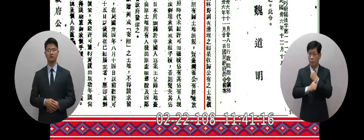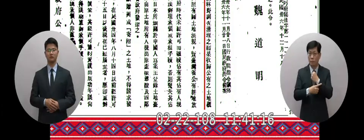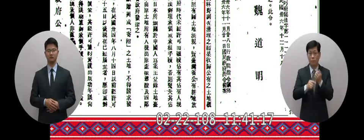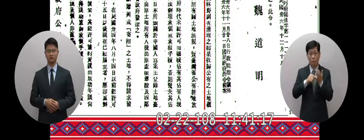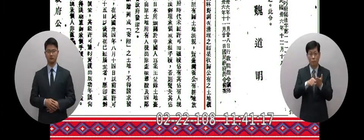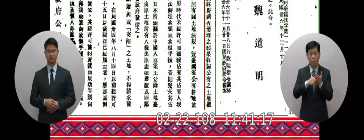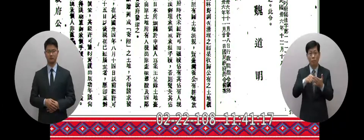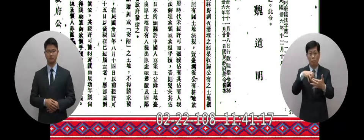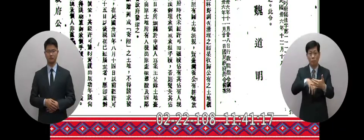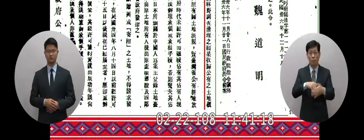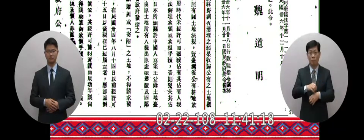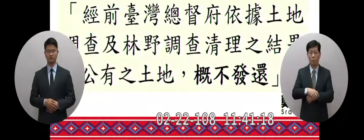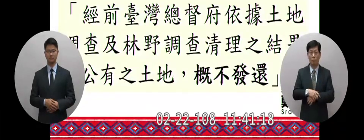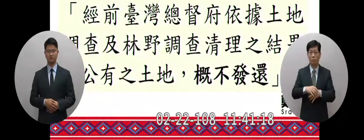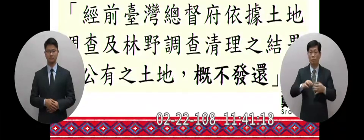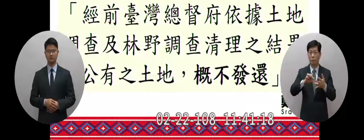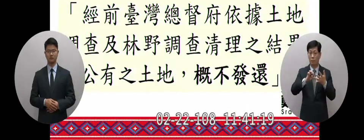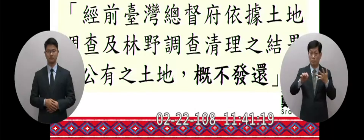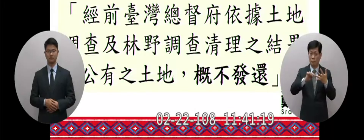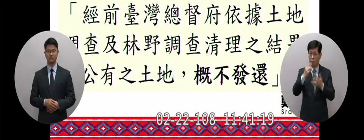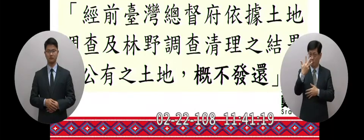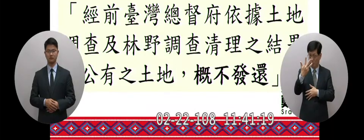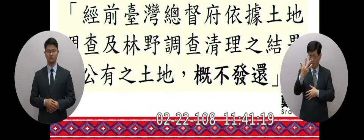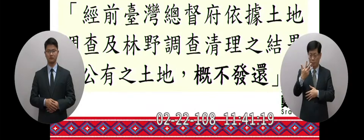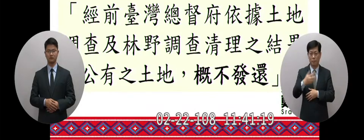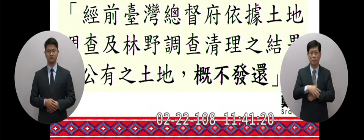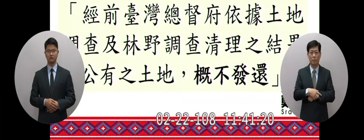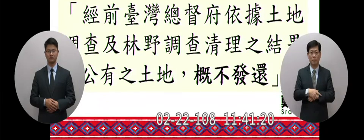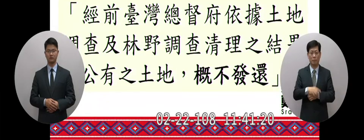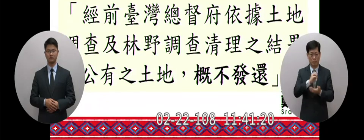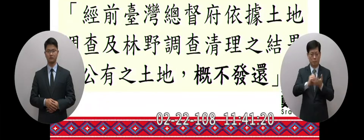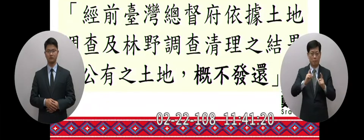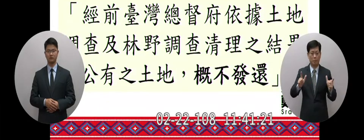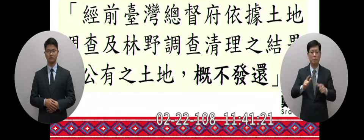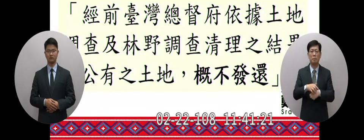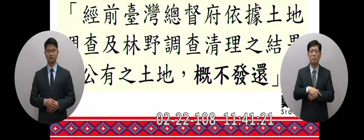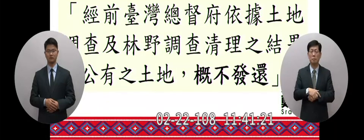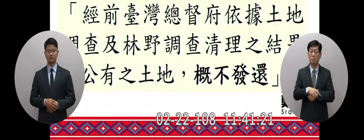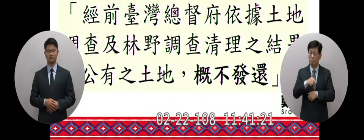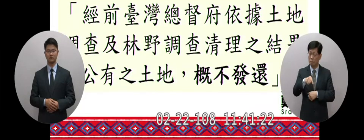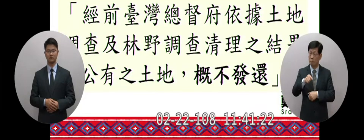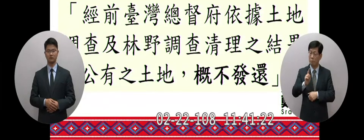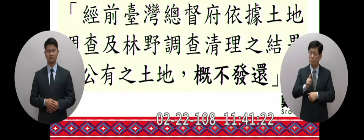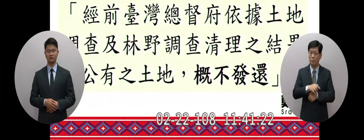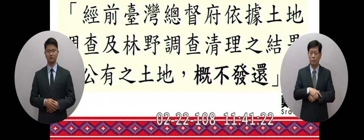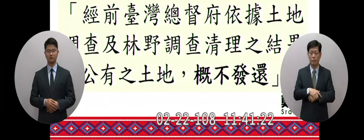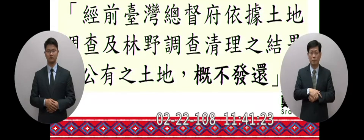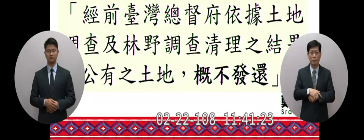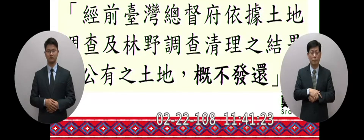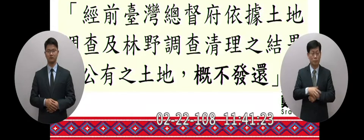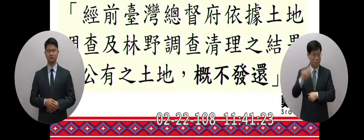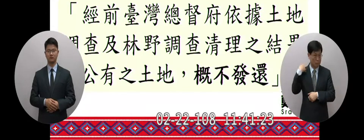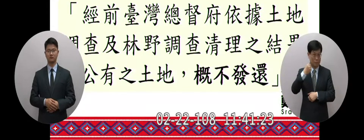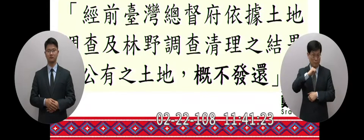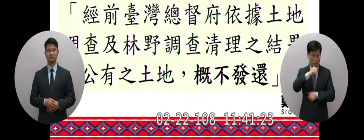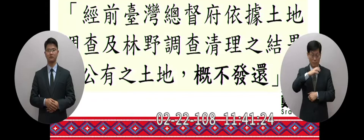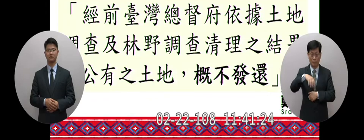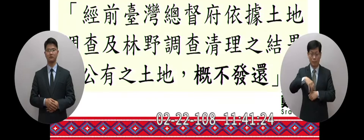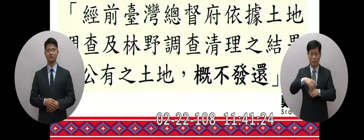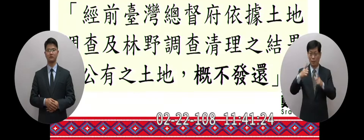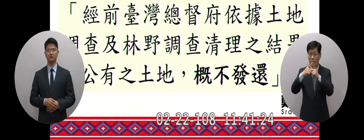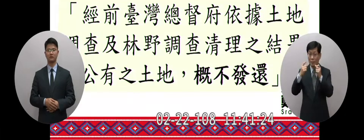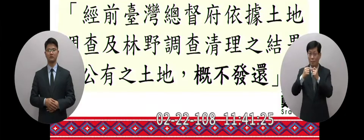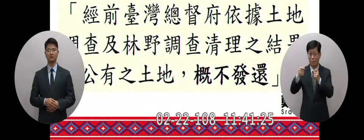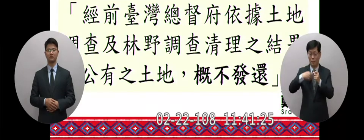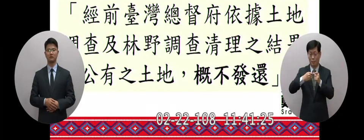利清理办法的第八条，这个字比较大哈。第八条，经前台湾总督府，就是日